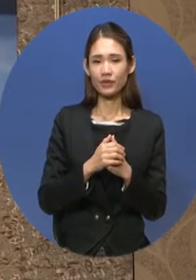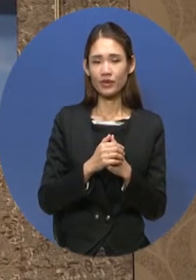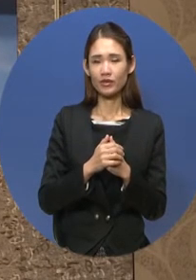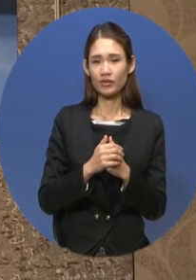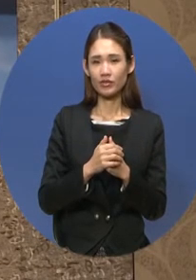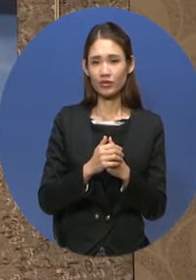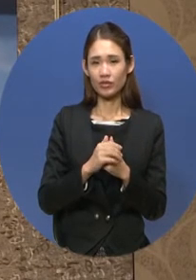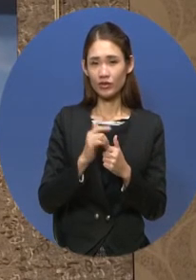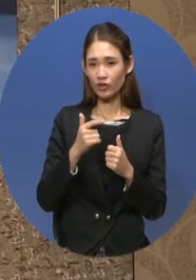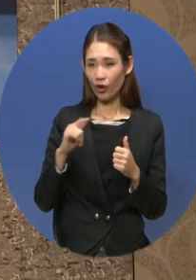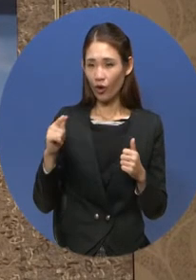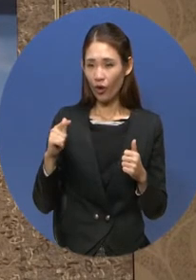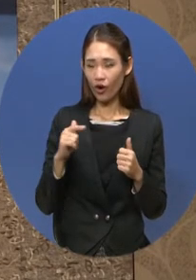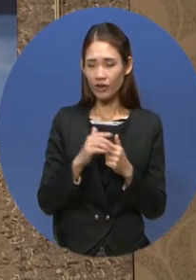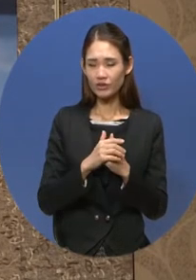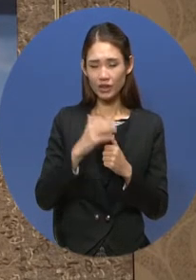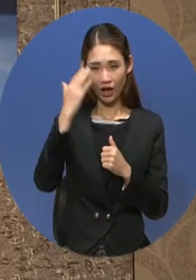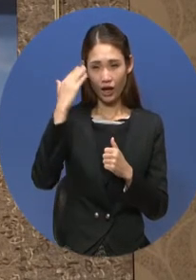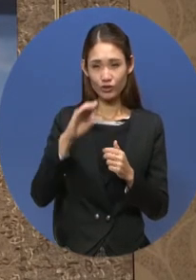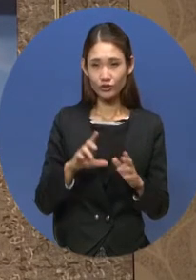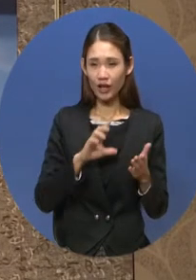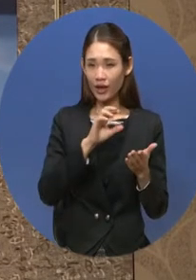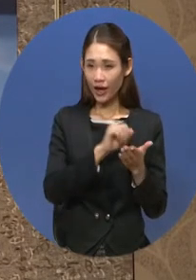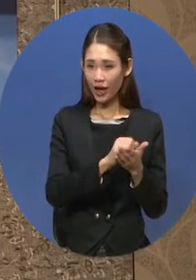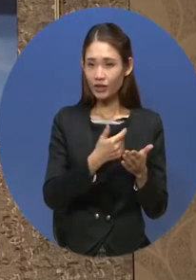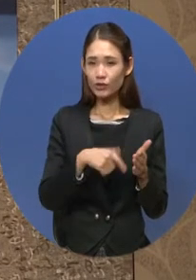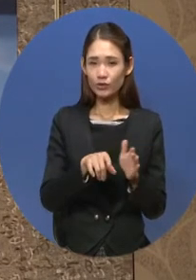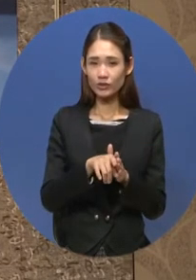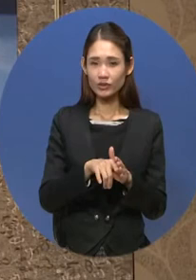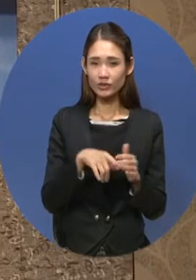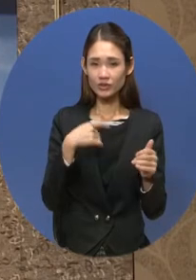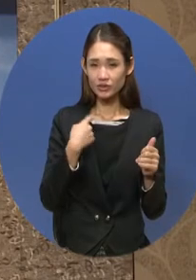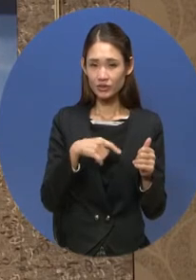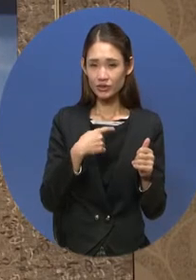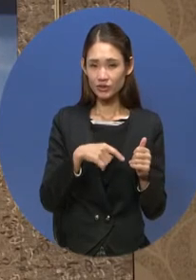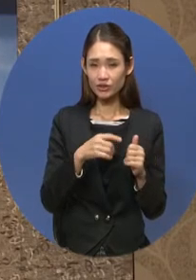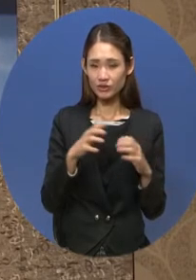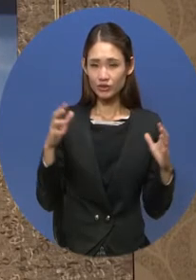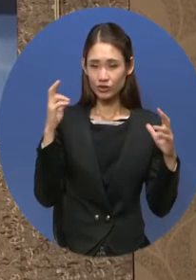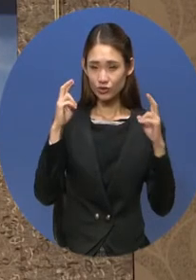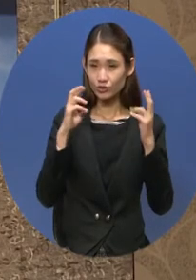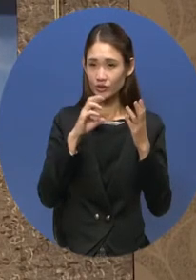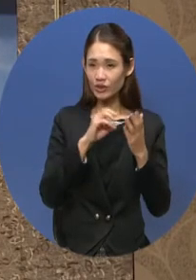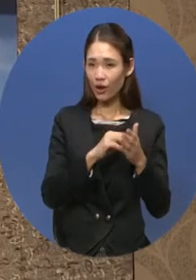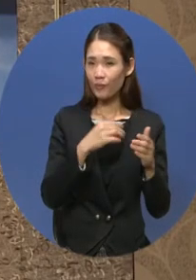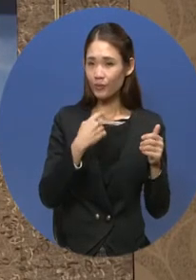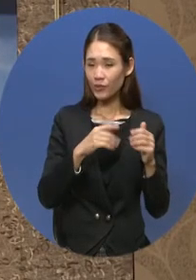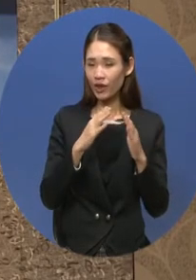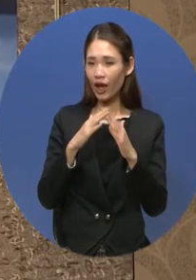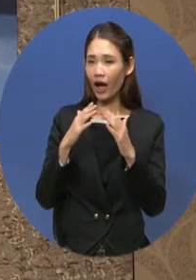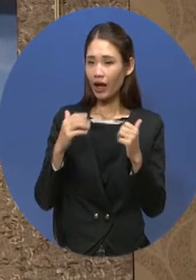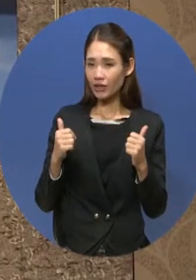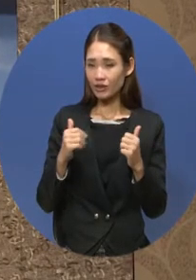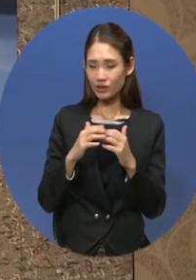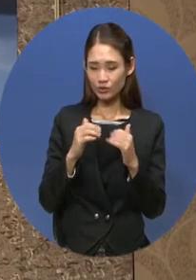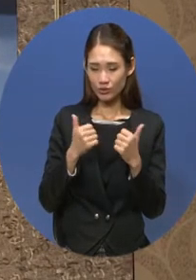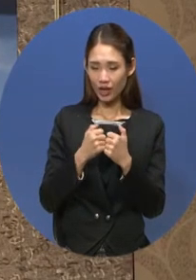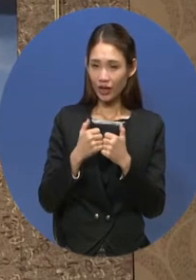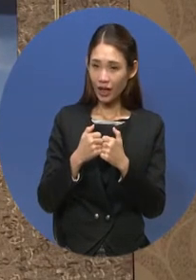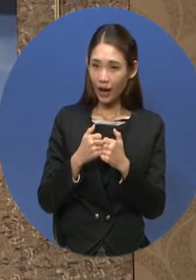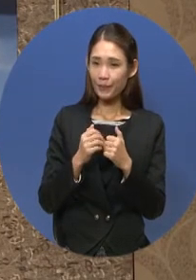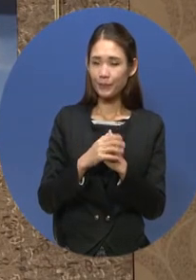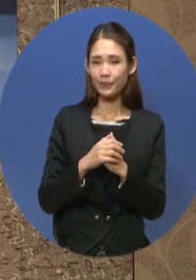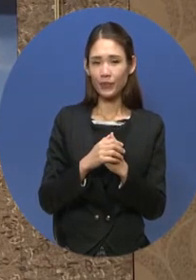가지 그 정착 지원에 필요한 취업 네. 교육이라든가 부모 상담 뭐 이런 가족 상담 이런 것들을 통해서 네.